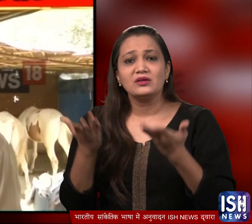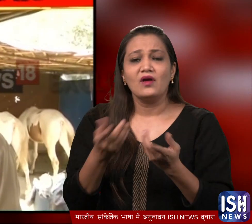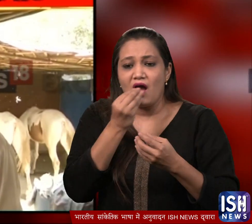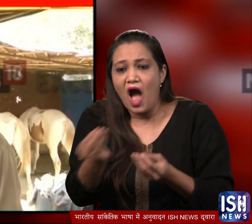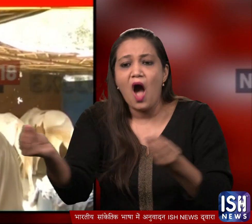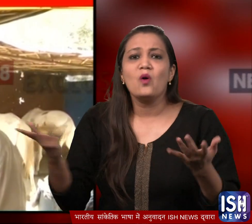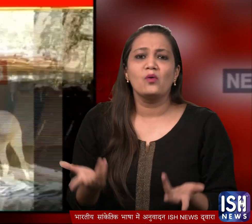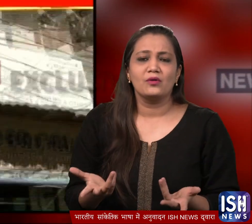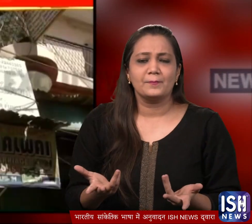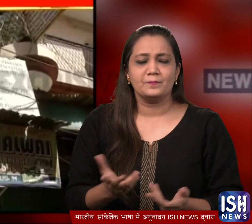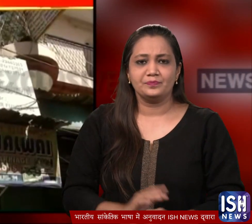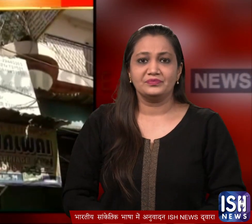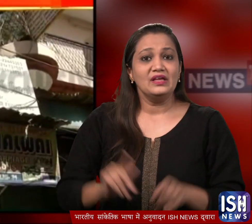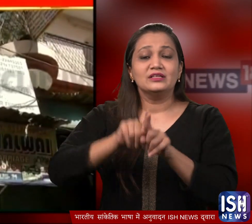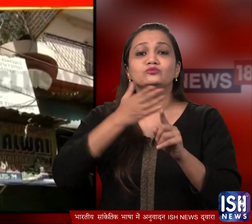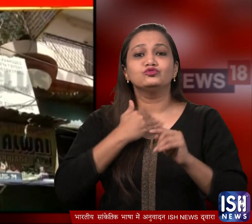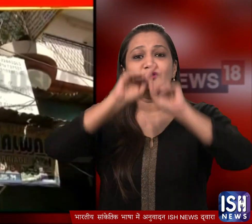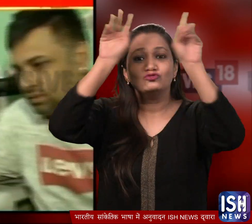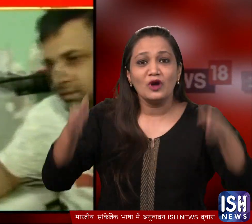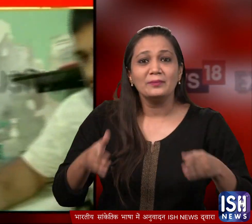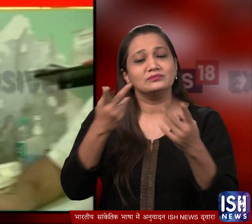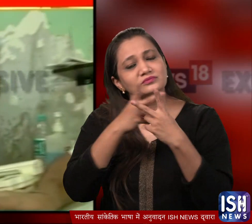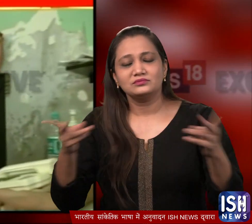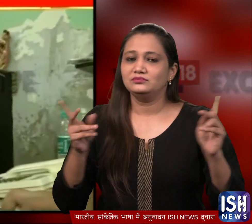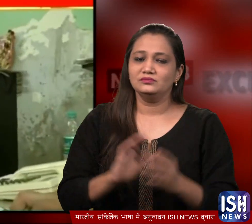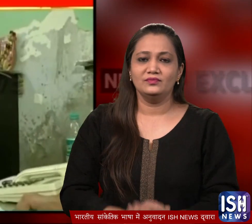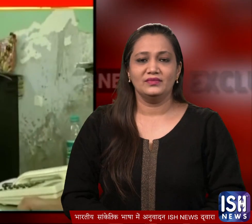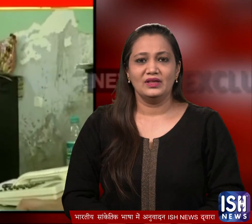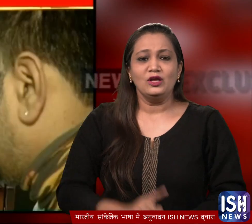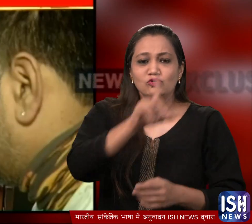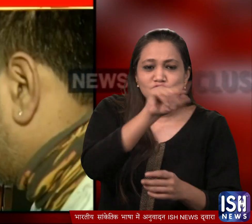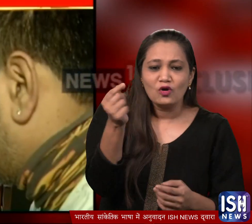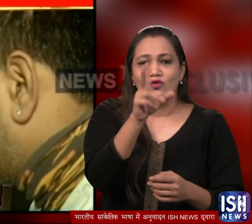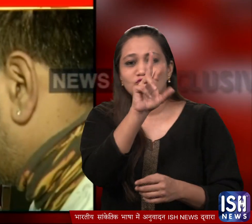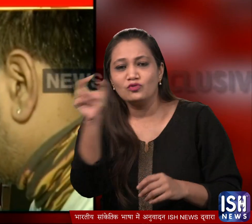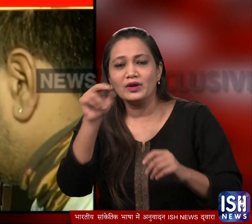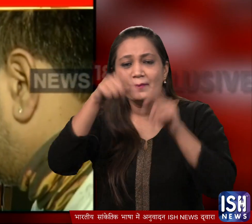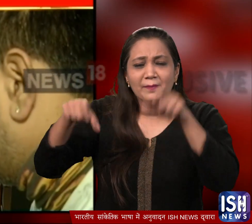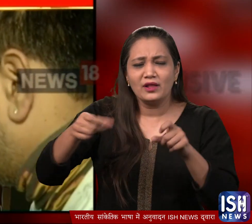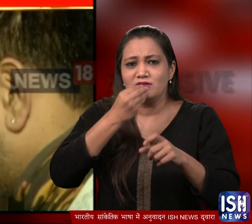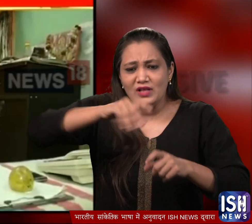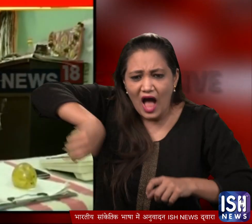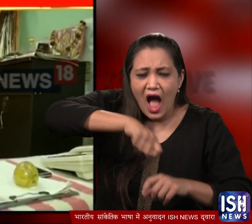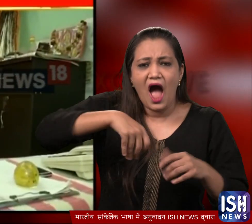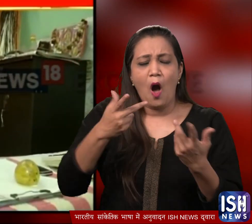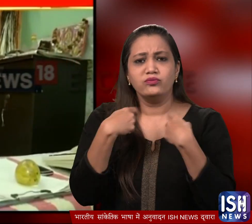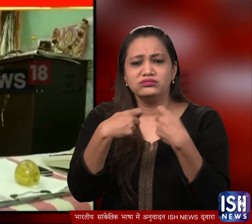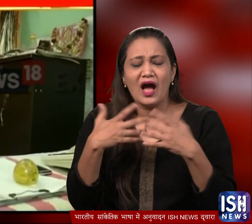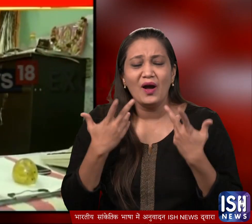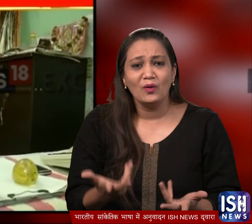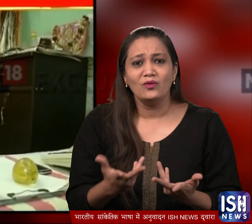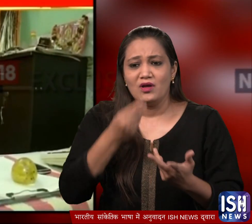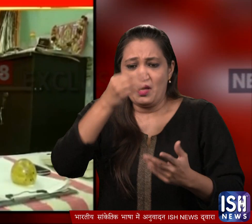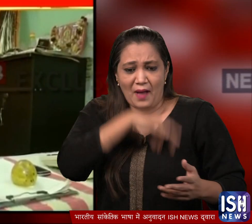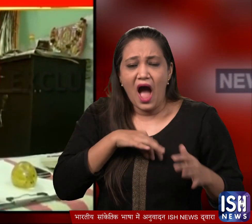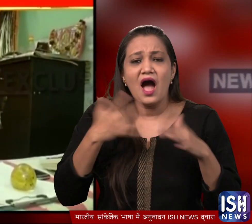लड़के भी रहते हैं, उनका भी खर्चा है जी। कुछ ऐसा ही हाल हलवाइयों का है, जिन्हें ये समझ ही नहीं आ रहा कि 100 या 200 लोगों की शादी में खाना बनाकर वो खर्च